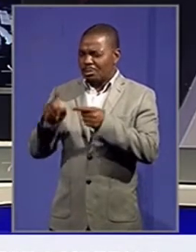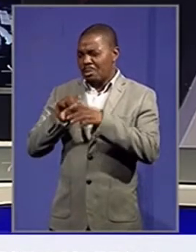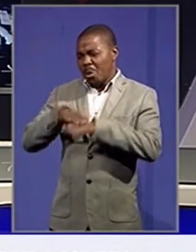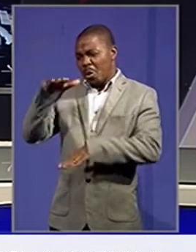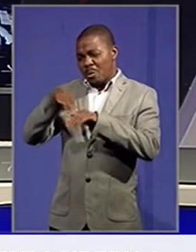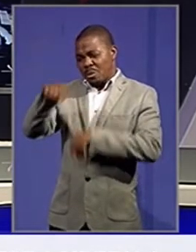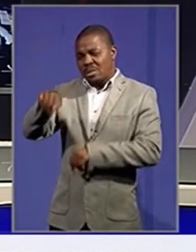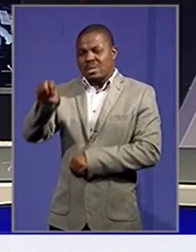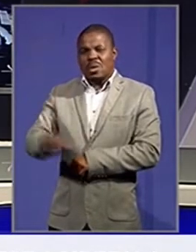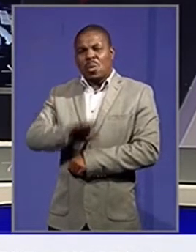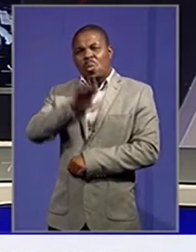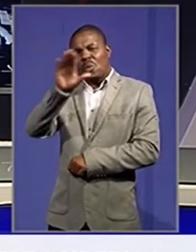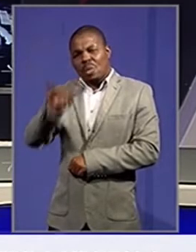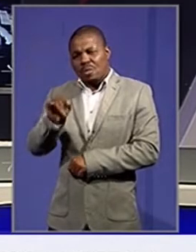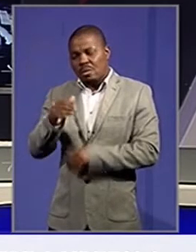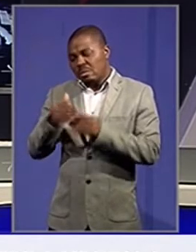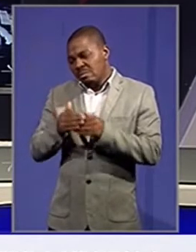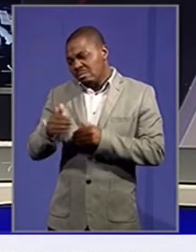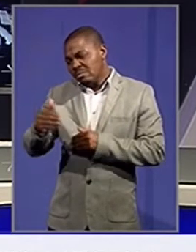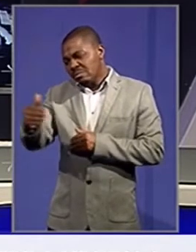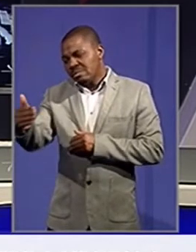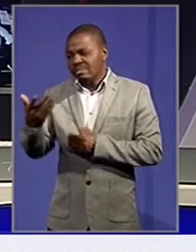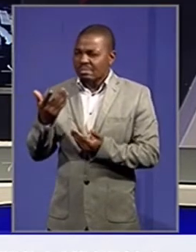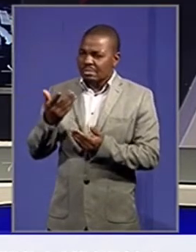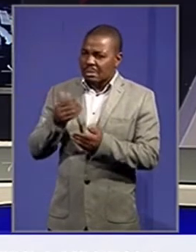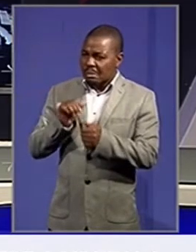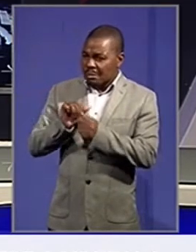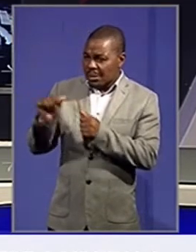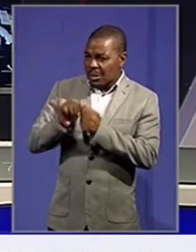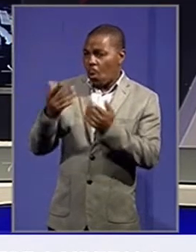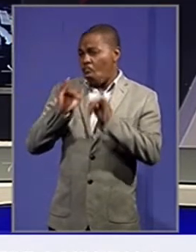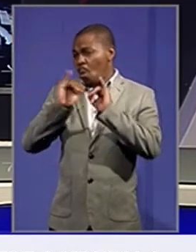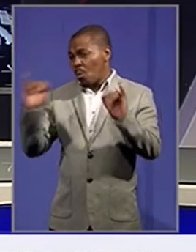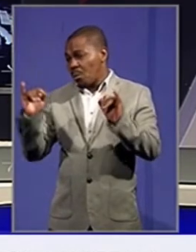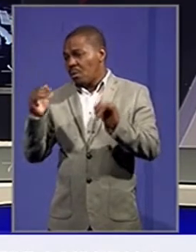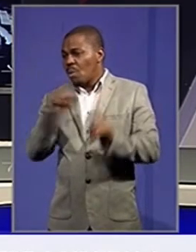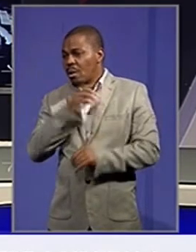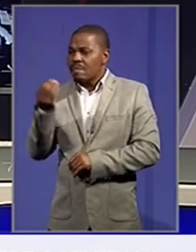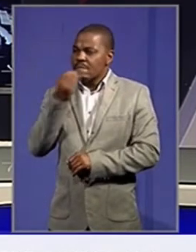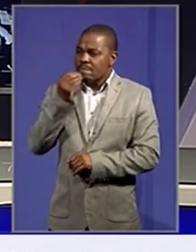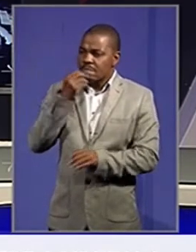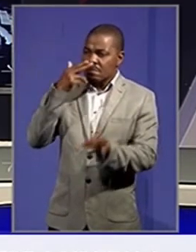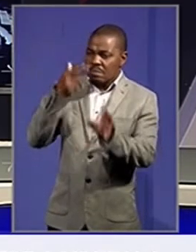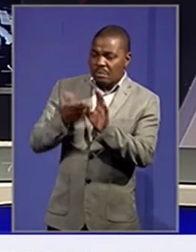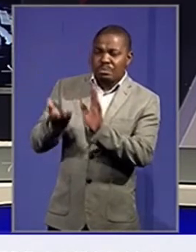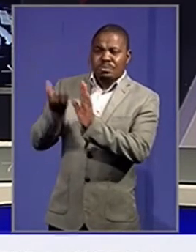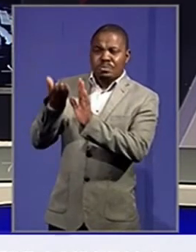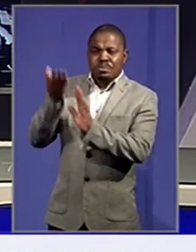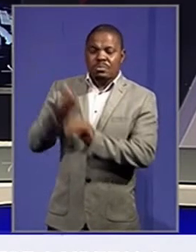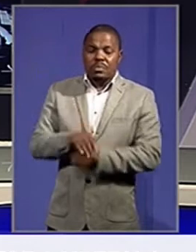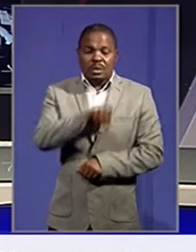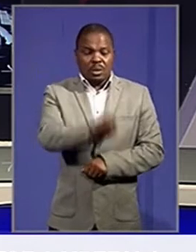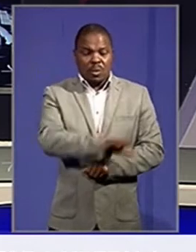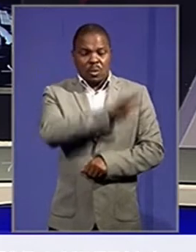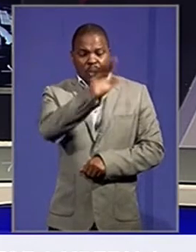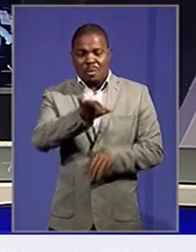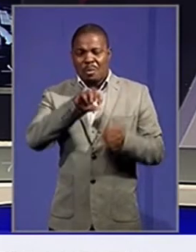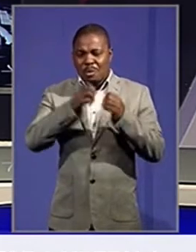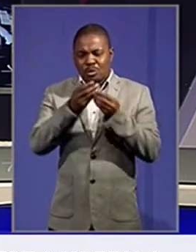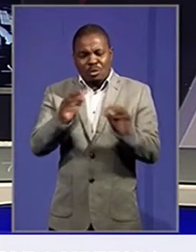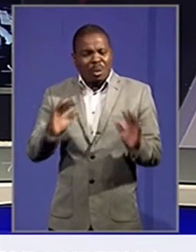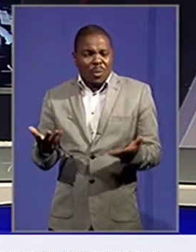Borwa e ka ba ha re ya pele ho bonala ditaba di tlahle di bempe ho sheba ditheko tsa dijo tsa mafura di nyoloha Afrika Borwa a ka tswa jwang bothateng